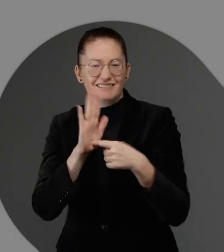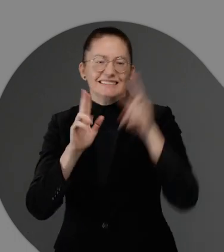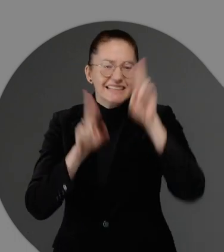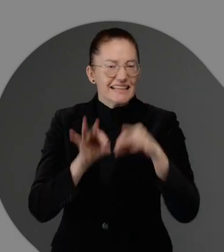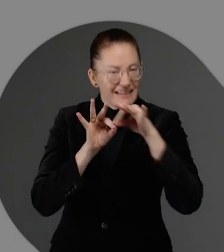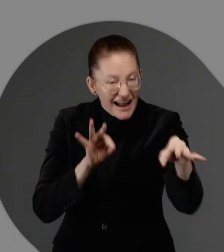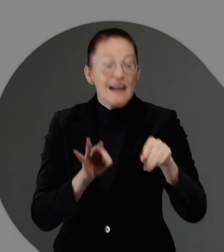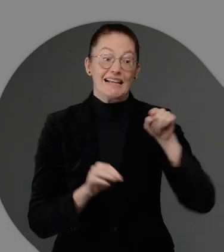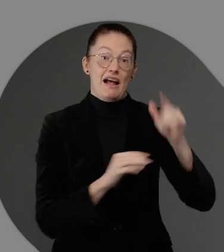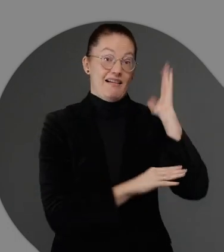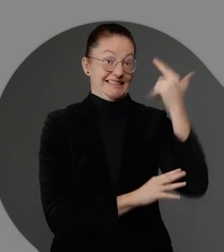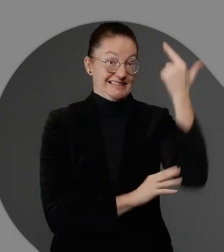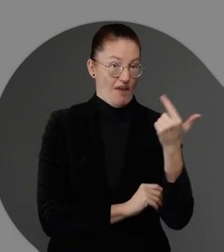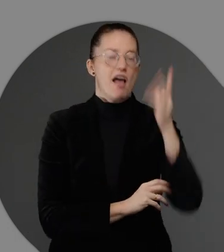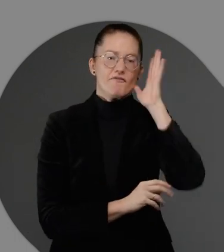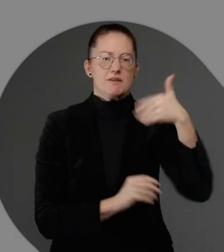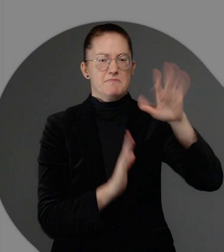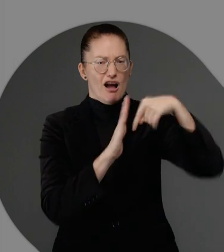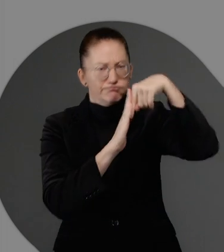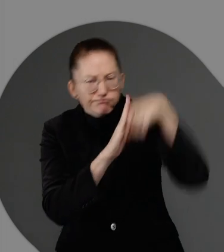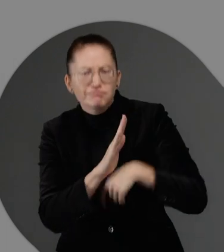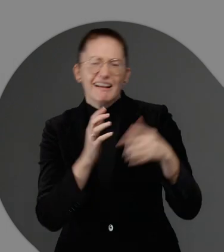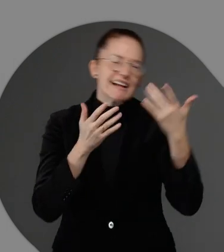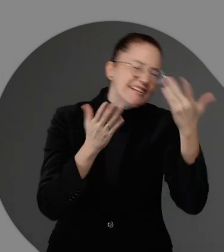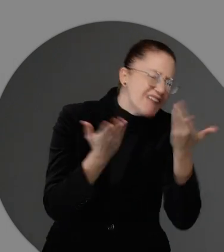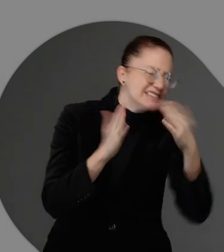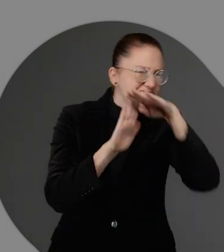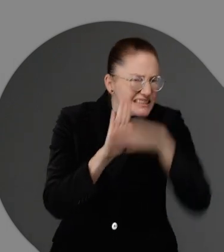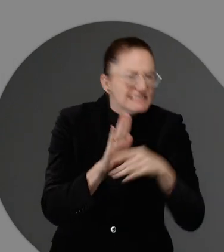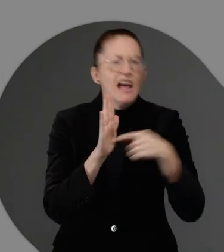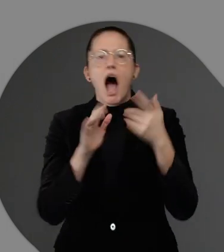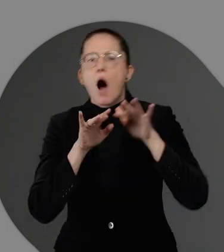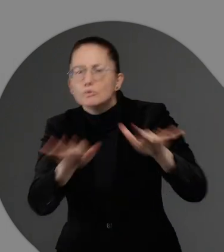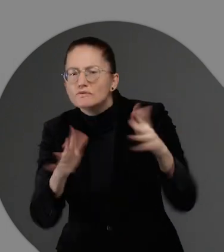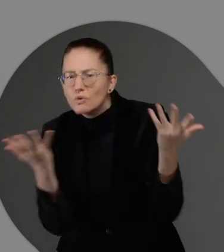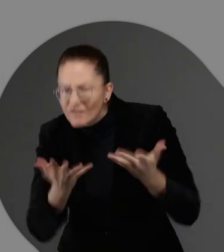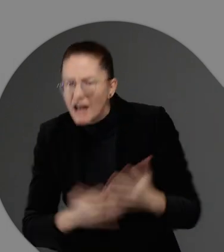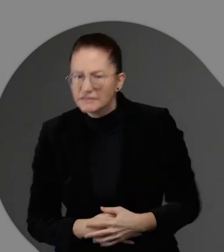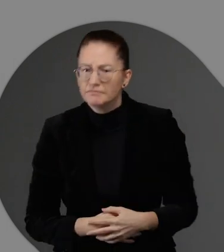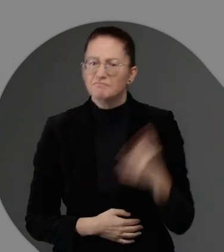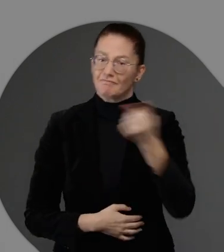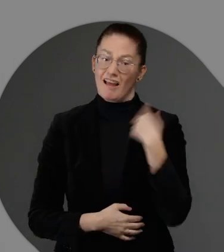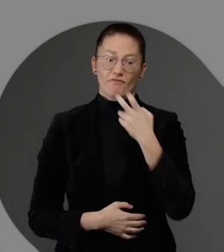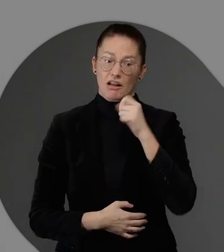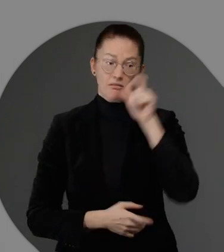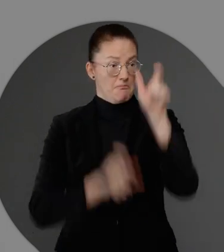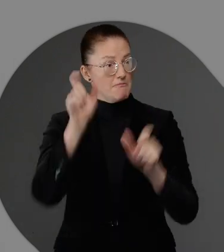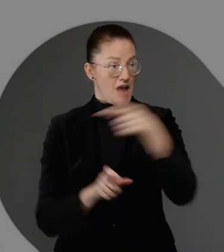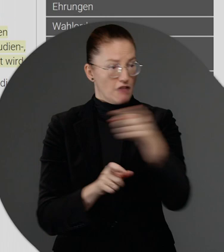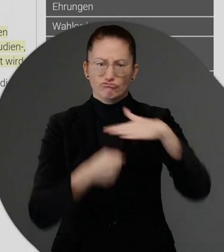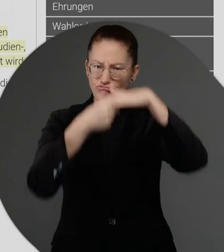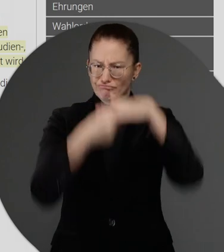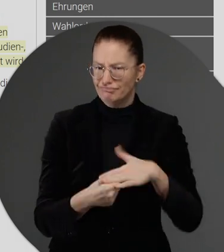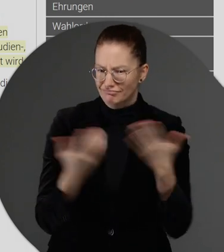darauf eingegangen, welche Gesetze relevant sind und welche Auswirkungen sie haben. Und wir wollen Menschen nicht diskriminieren. Viele